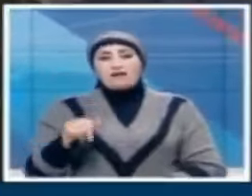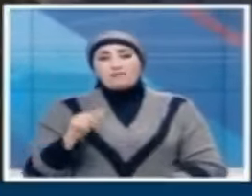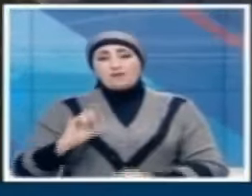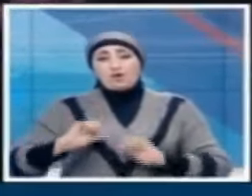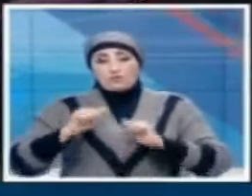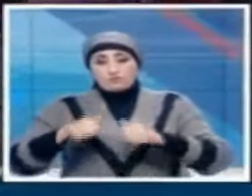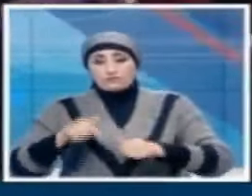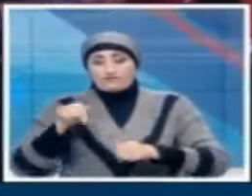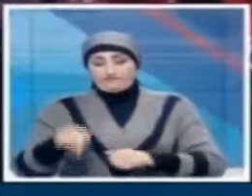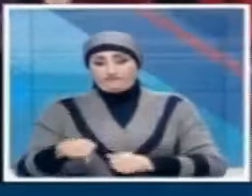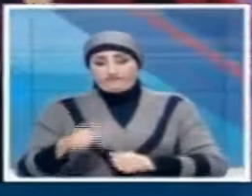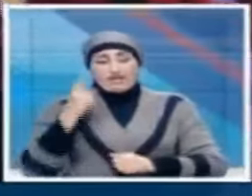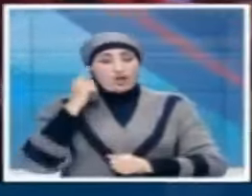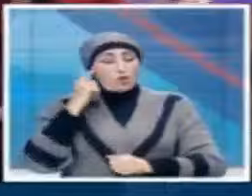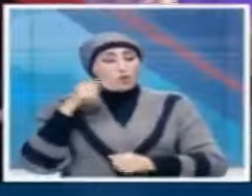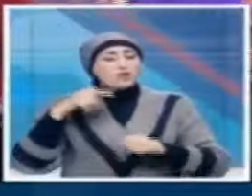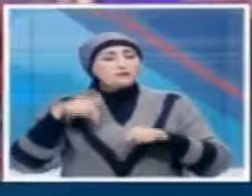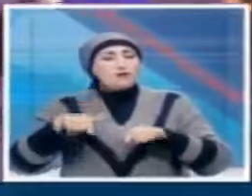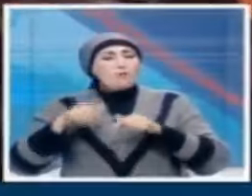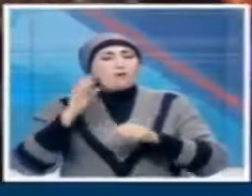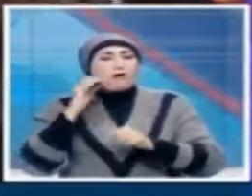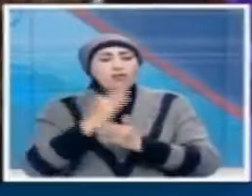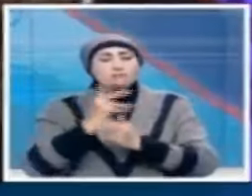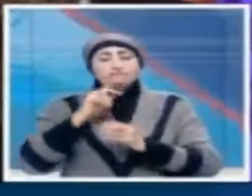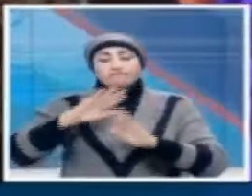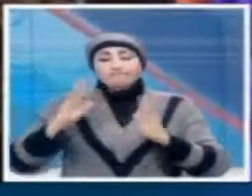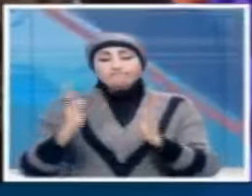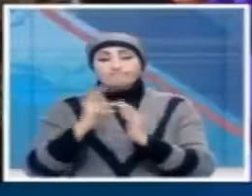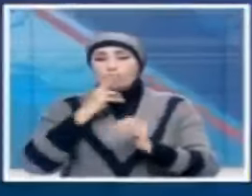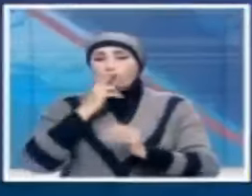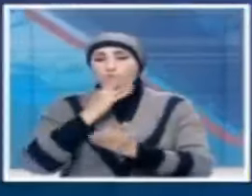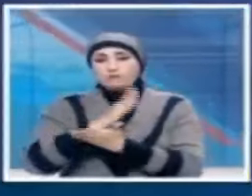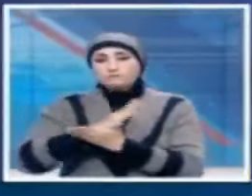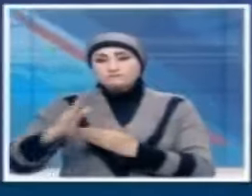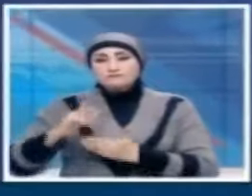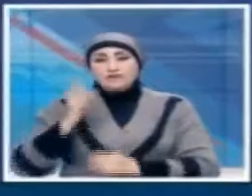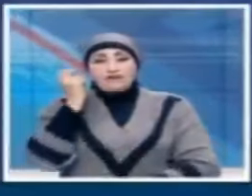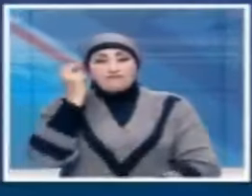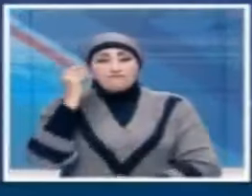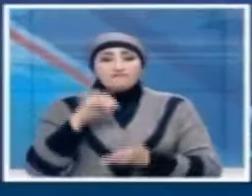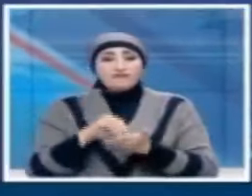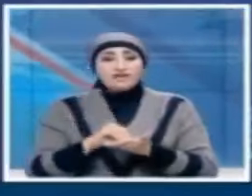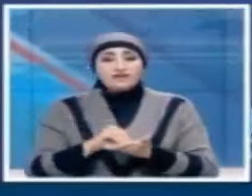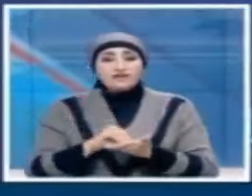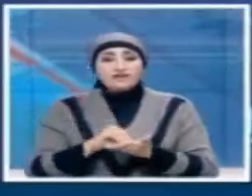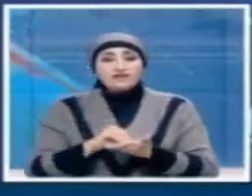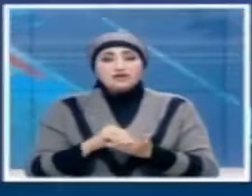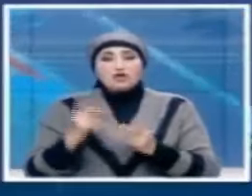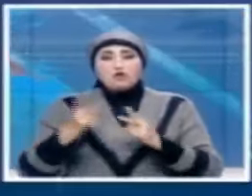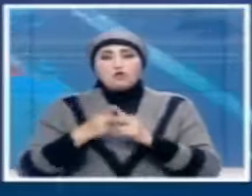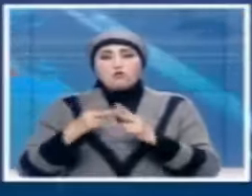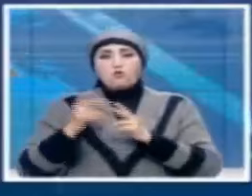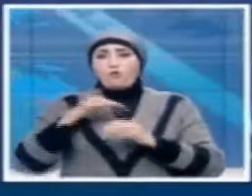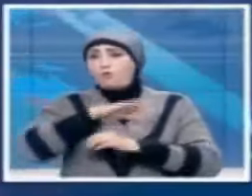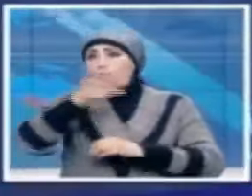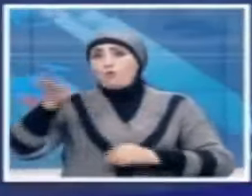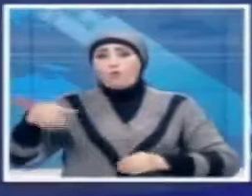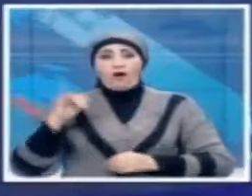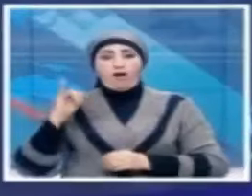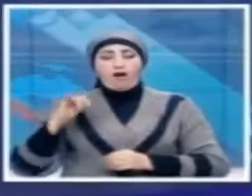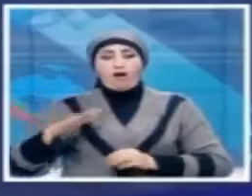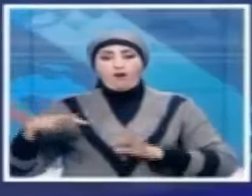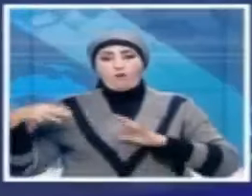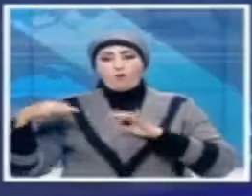إليها لوضع برامج واقعية لمواجهة التدخين. كانت الفكرة إيه بقى؟ نحن نعمل حشد الجهود العربية